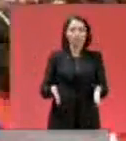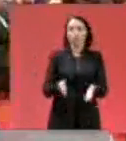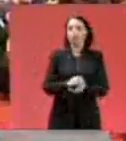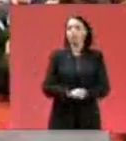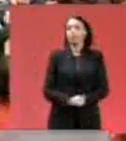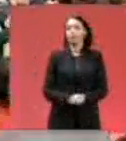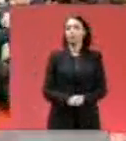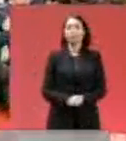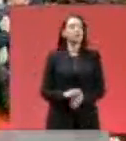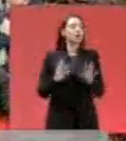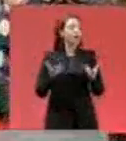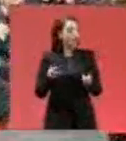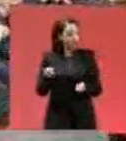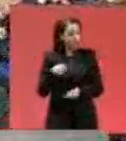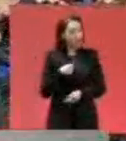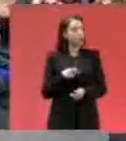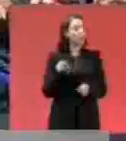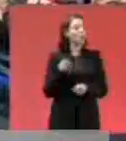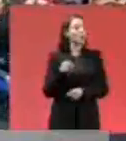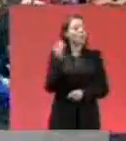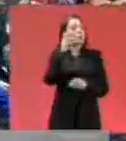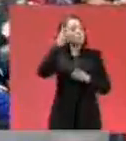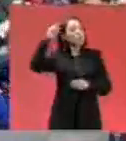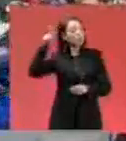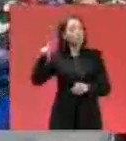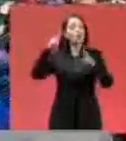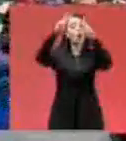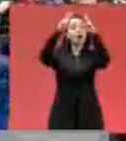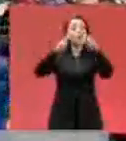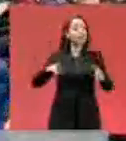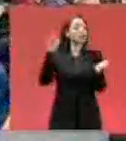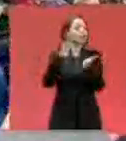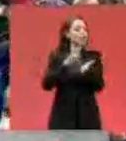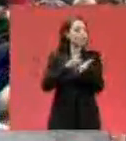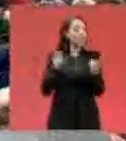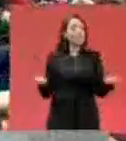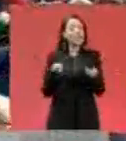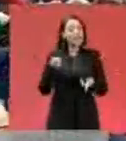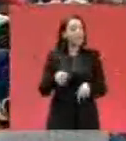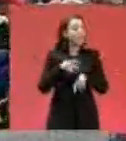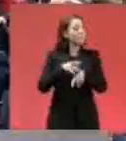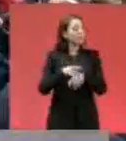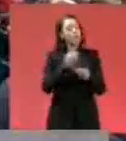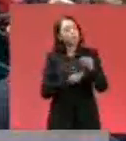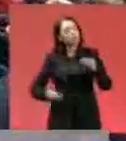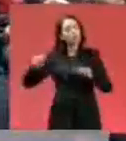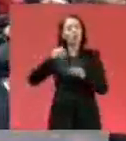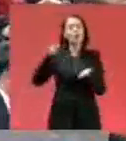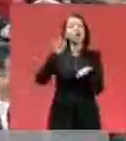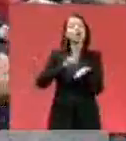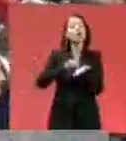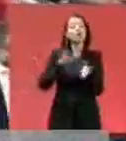εδώ στην Πάτρα, αλλά και το Πανεπιστημιακό Ερευνητικό Κέντρο, για να γίνει η Πάτρα ακόμη μεγαλύτερο